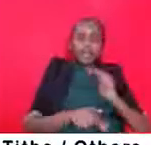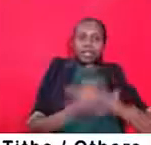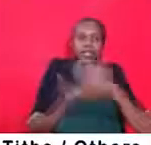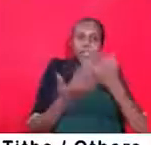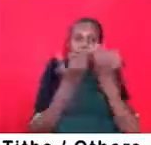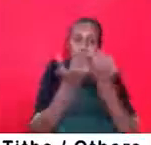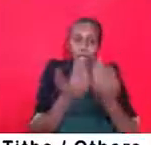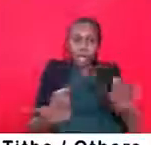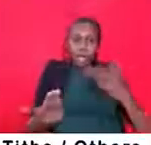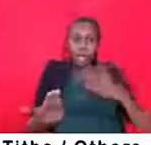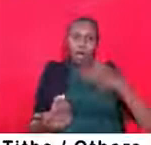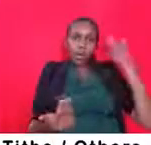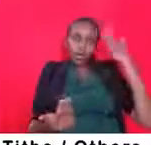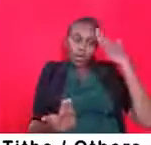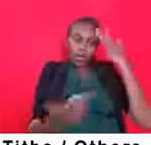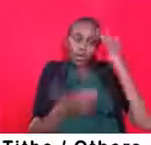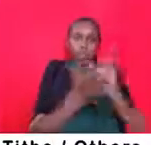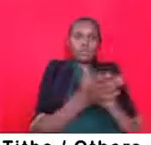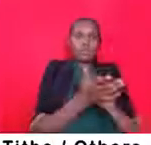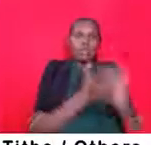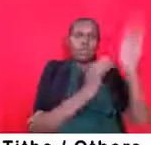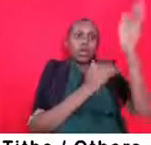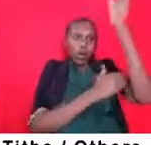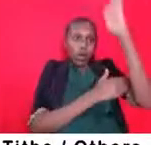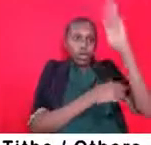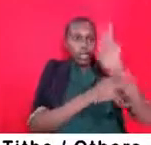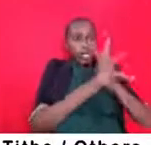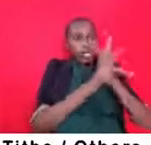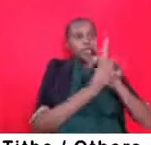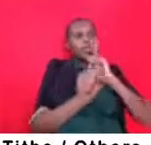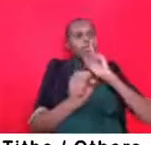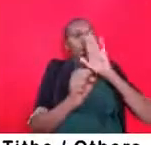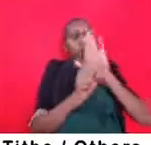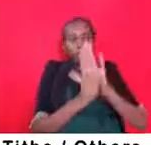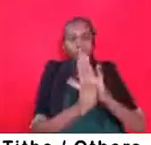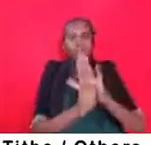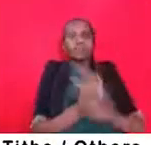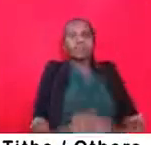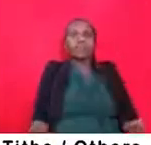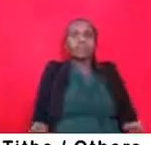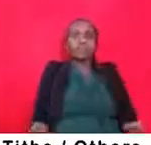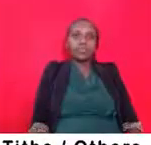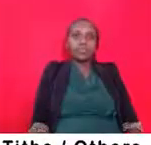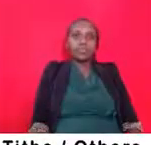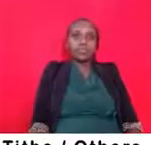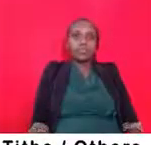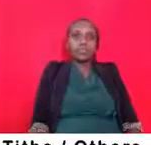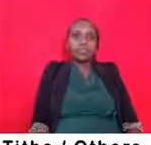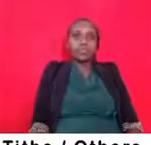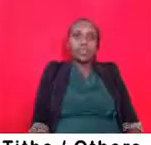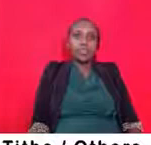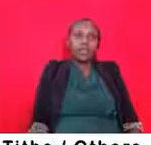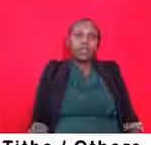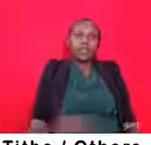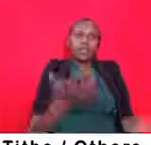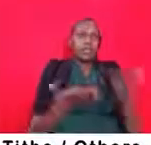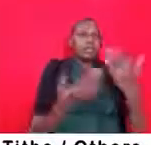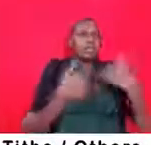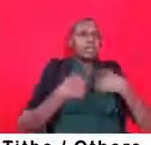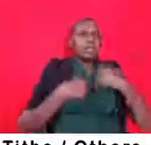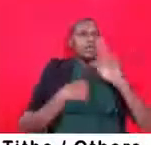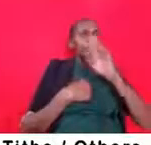wetu ya kwamba Mungu huweka neno lake. God keeps his promises. Zinaweza zikachukua